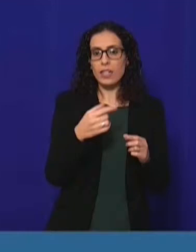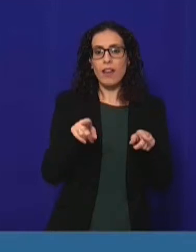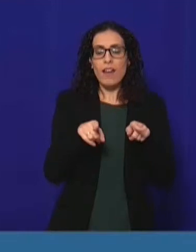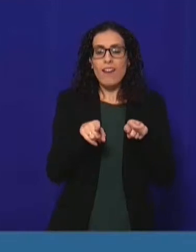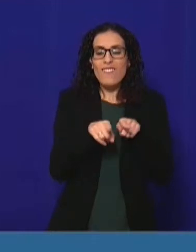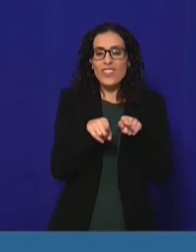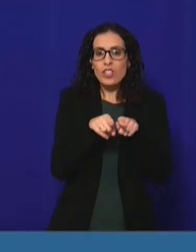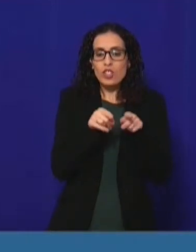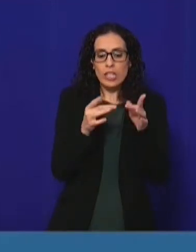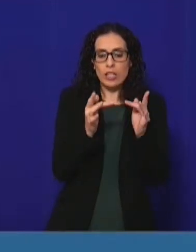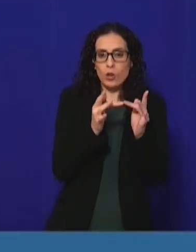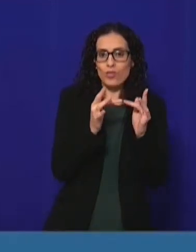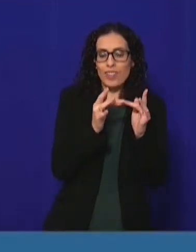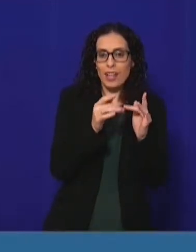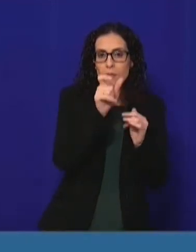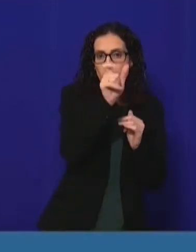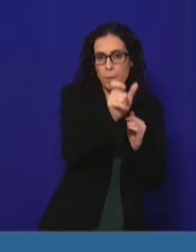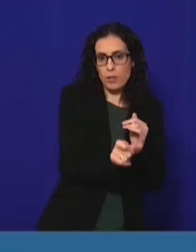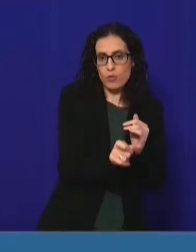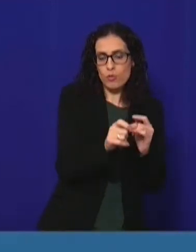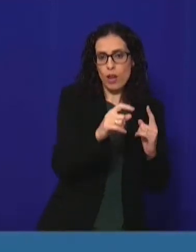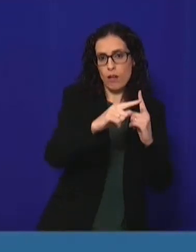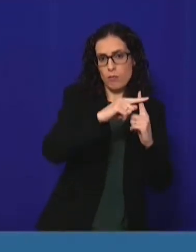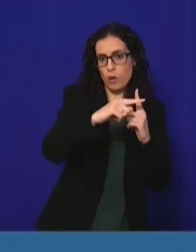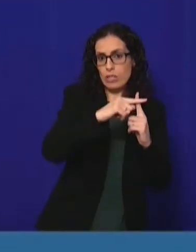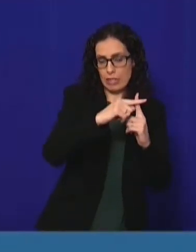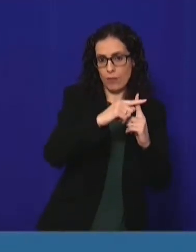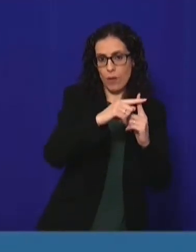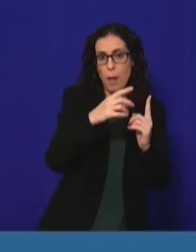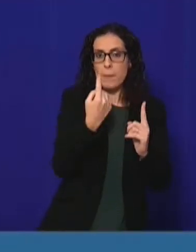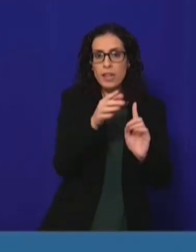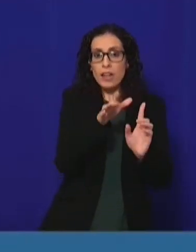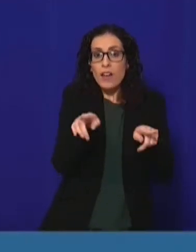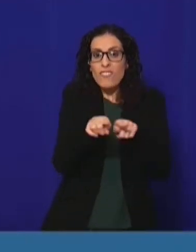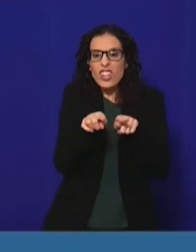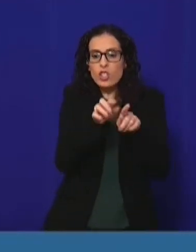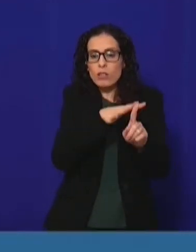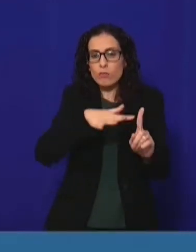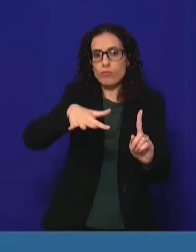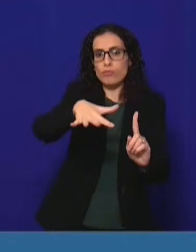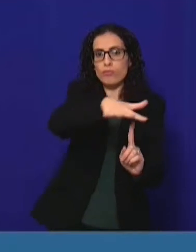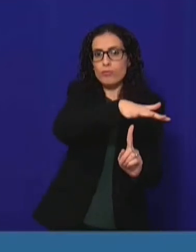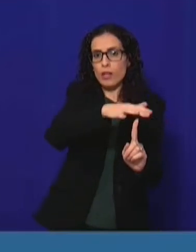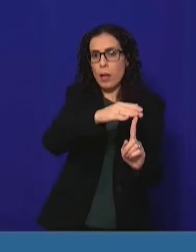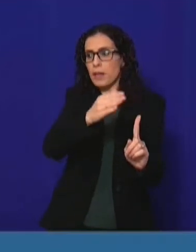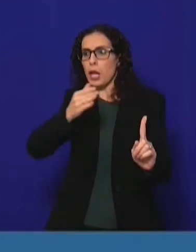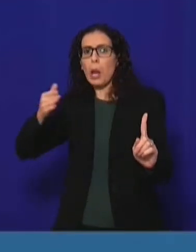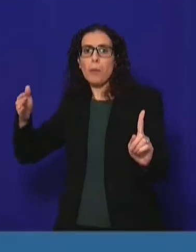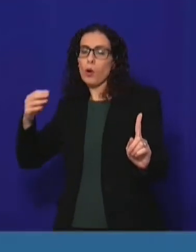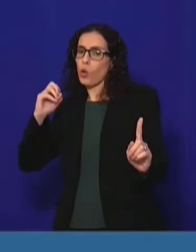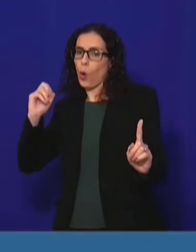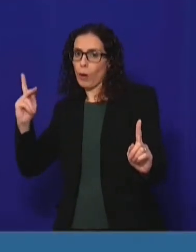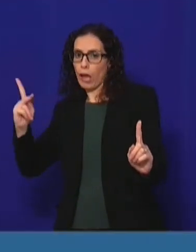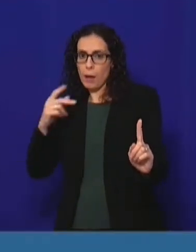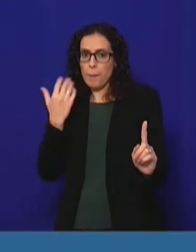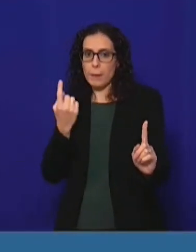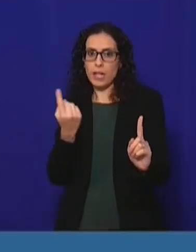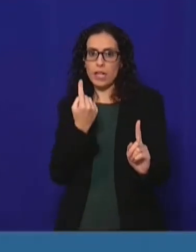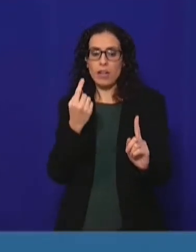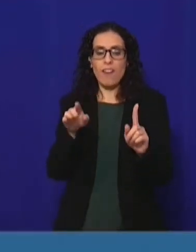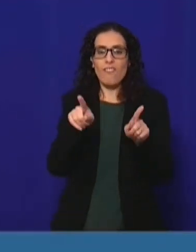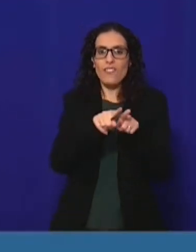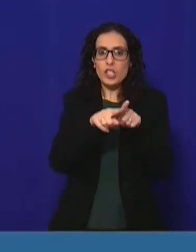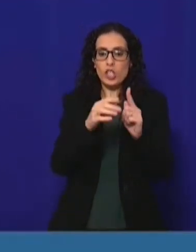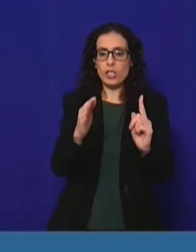mal-persuna pożittiv biex inti tagħmel assessment ta' min veru għandu bżonn imur f'kwarantina. U allura hekk nappella l-ġenituri li aħna nkun qegħdin